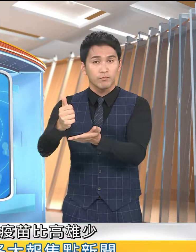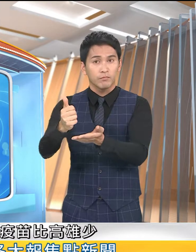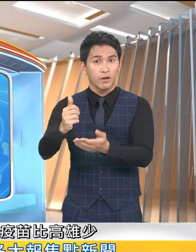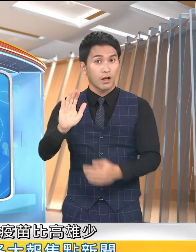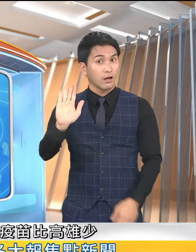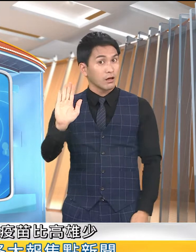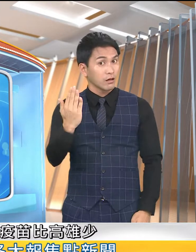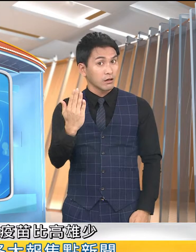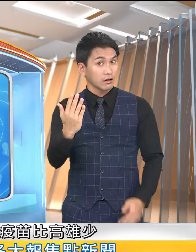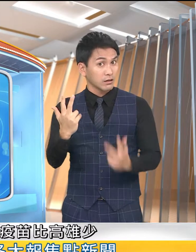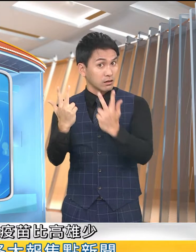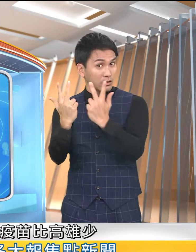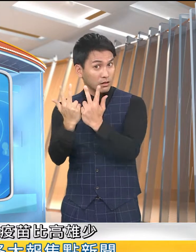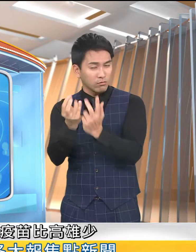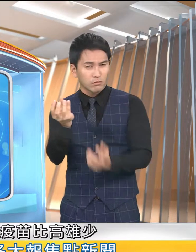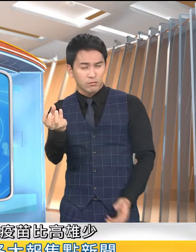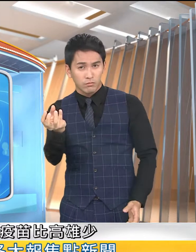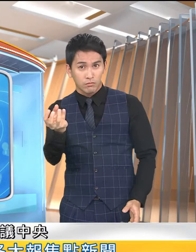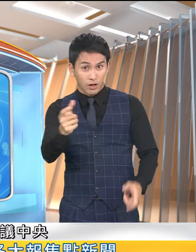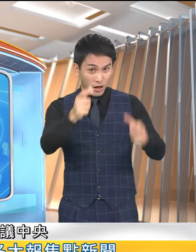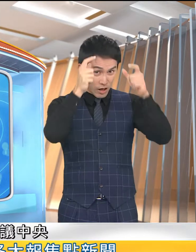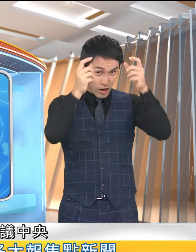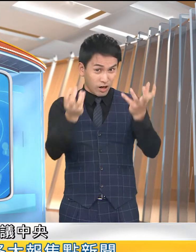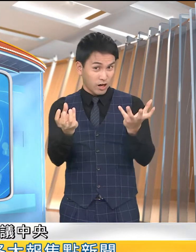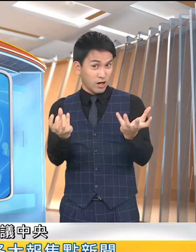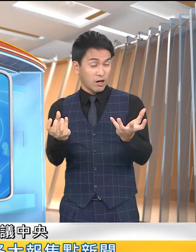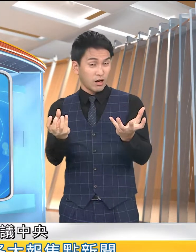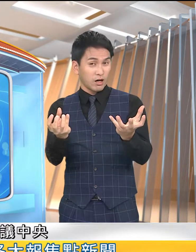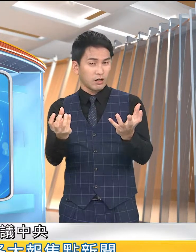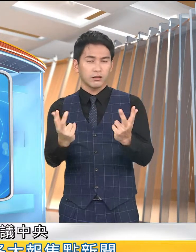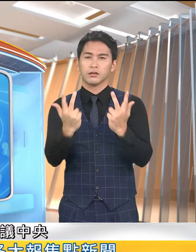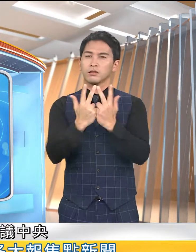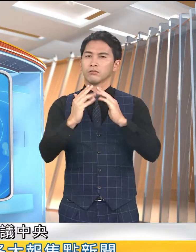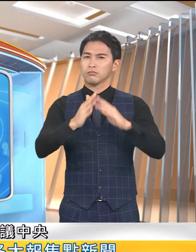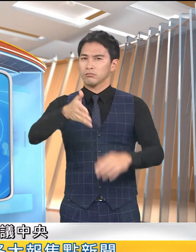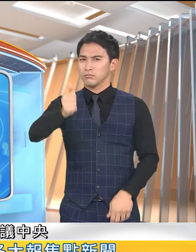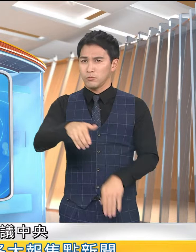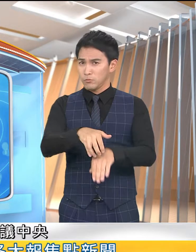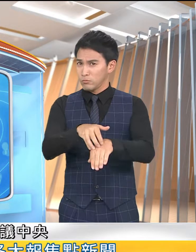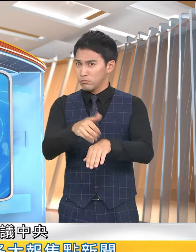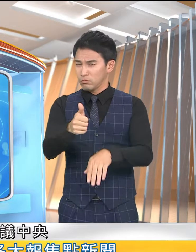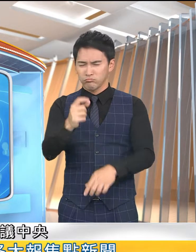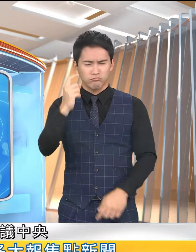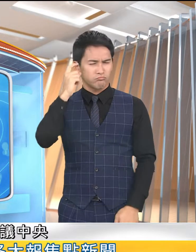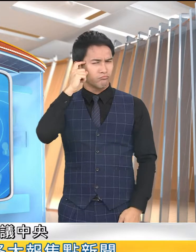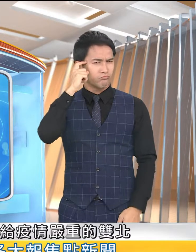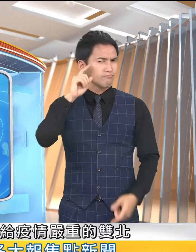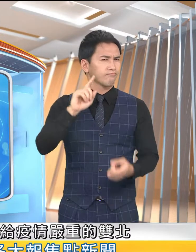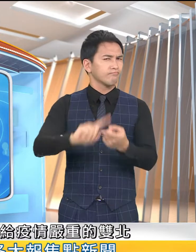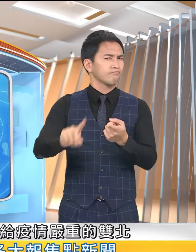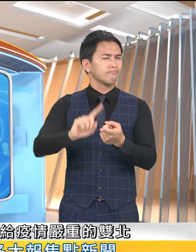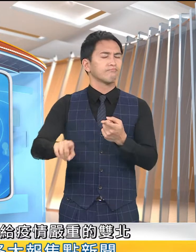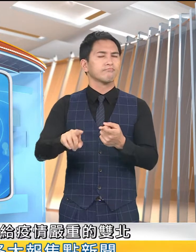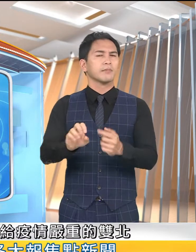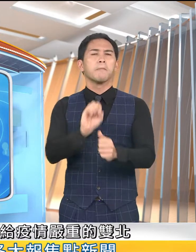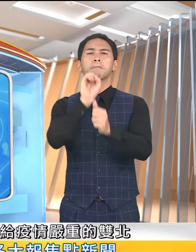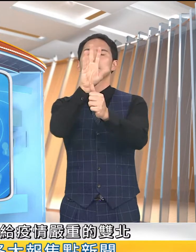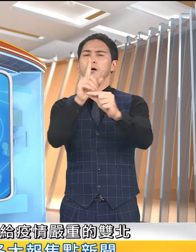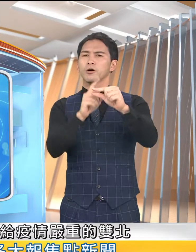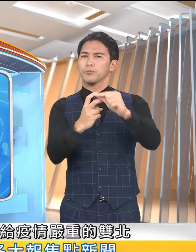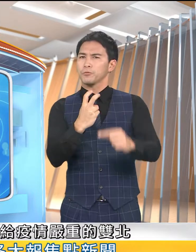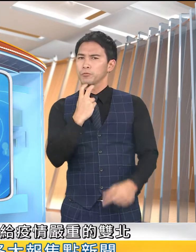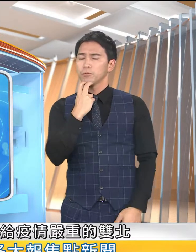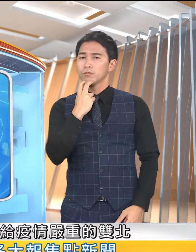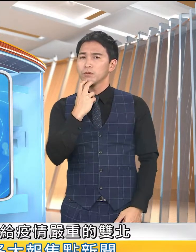北分配到的疫苗比高雄还少，新北市长侯友宜建议中央疫苗分